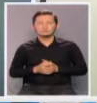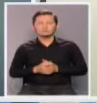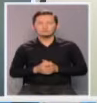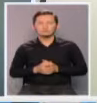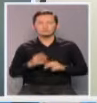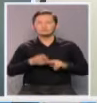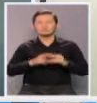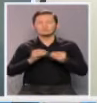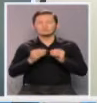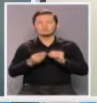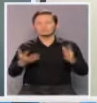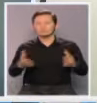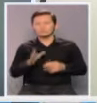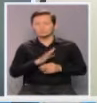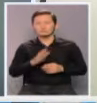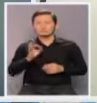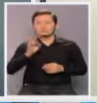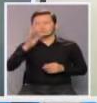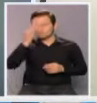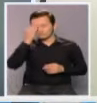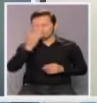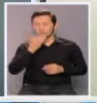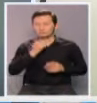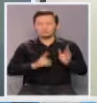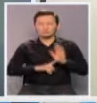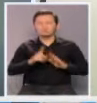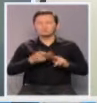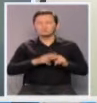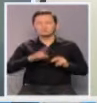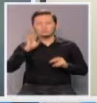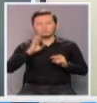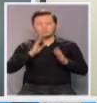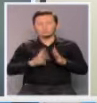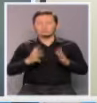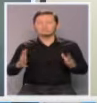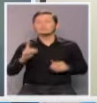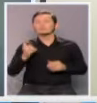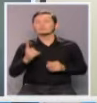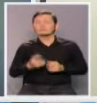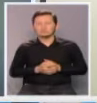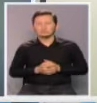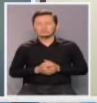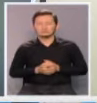мәселе туғызбай. Жаздың мезгілінде ол көлемі ұлғайып отыр. Неге десеңіз,